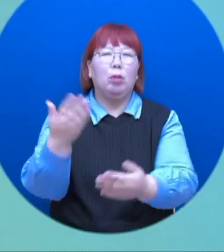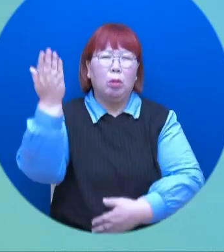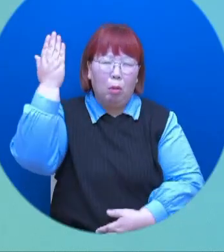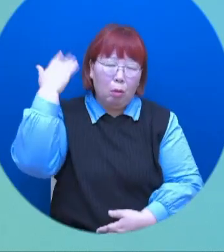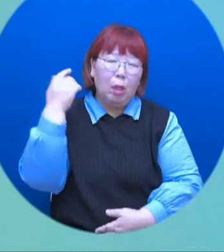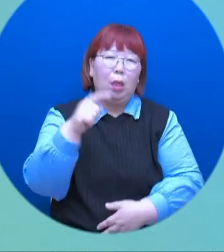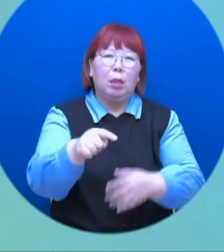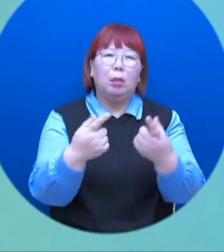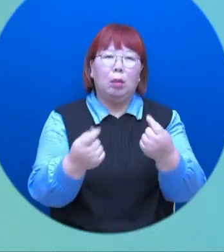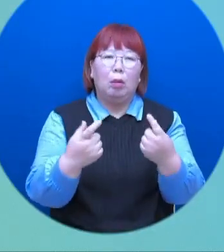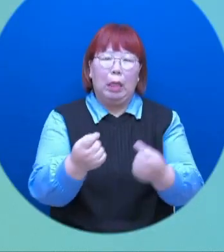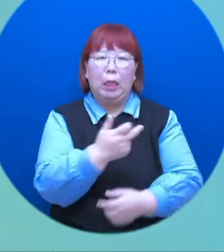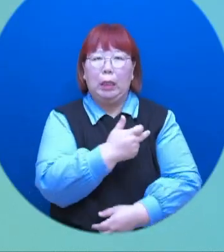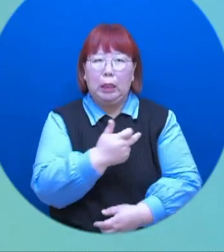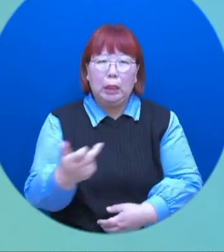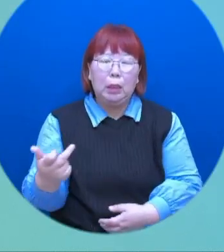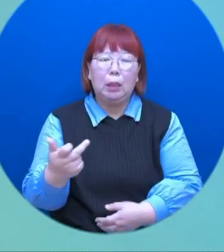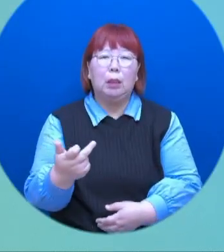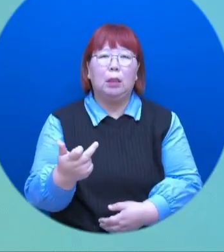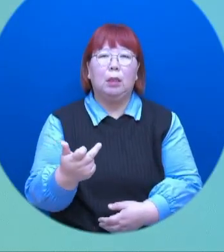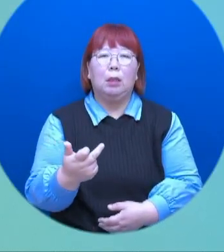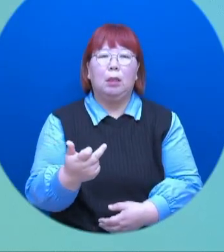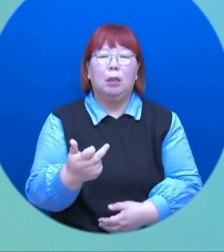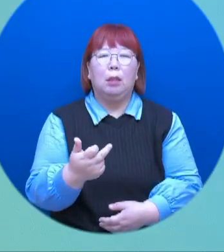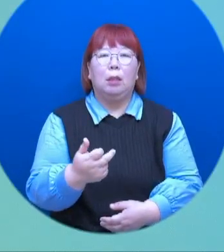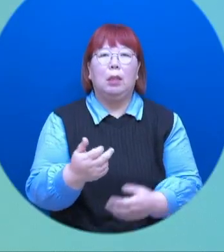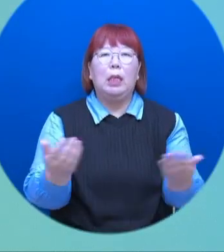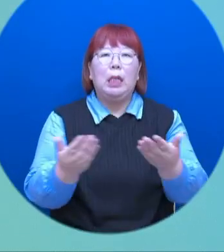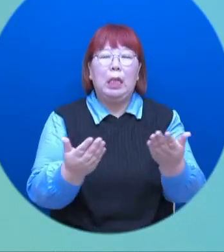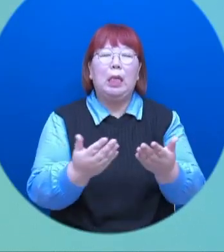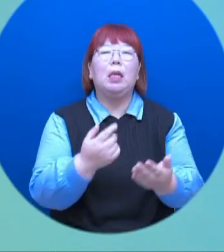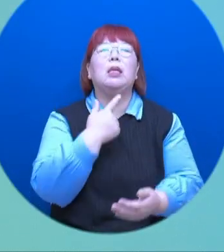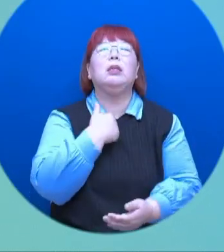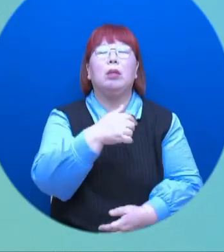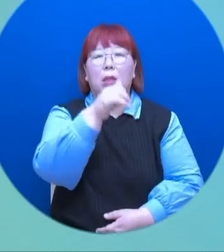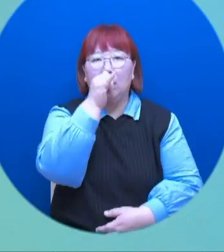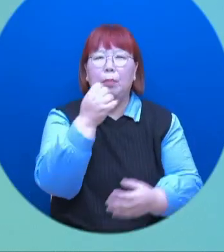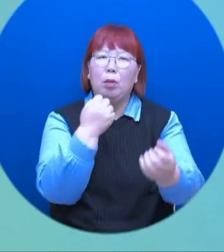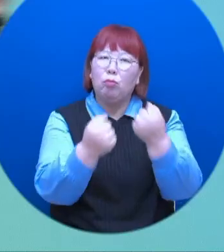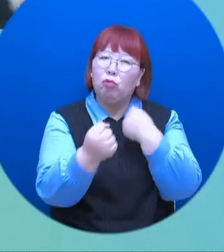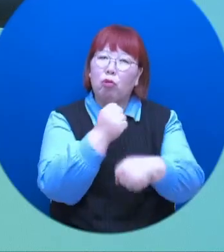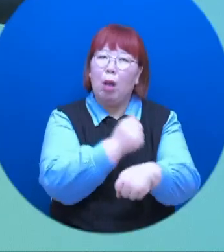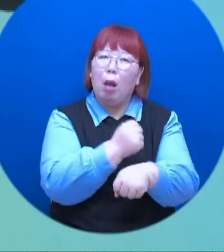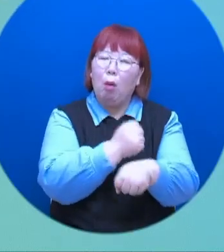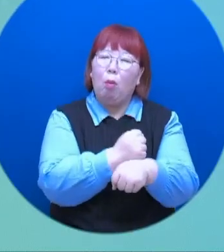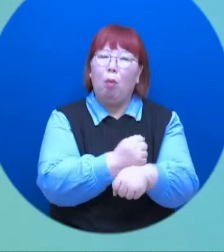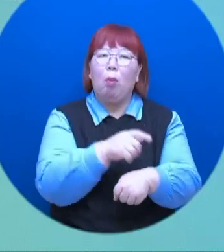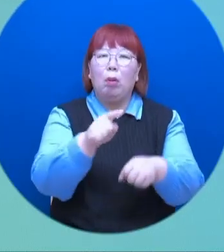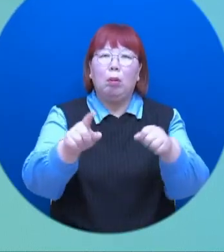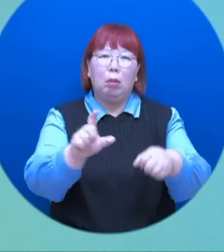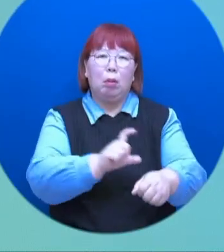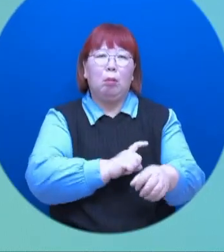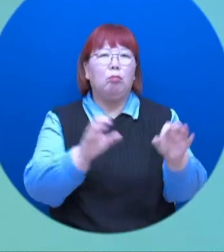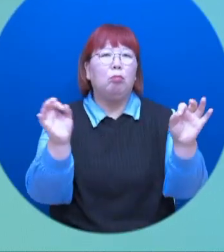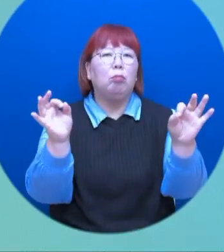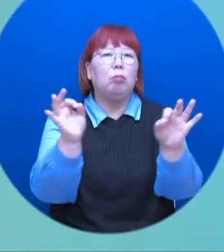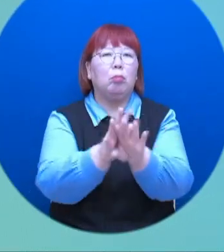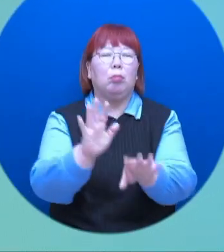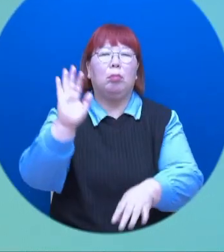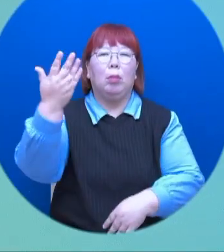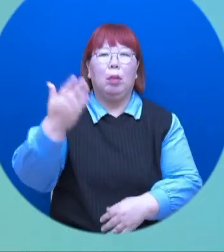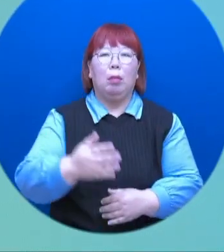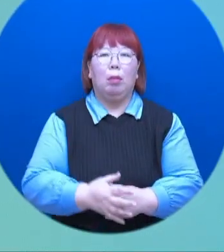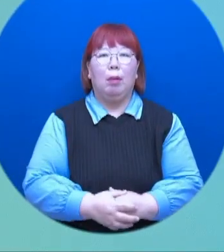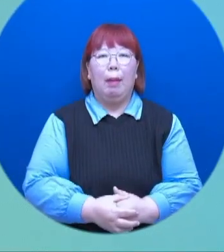불구하고 보상은 하나도 없었다. 그의 이름은 어딘가 증발해버리고 말았다.